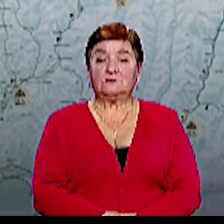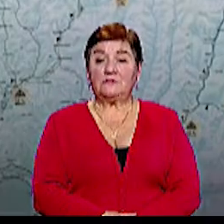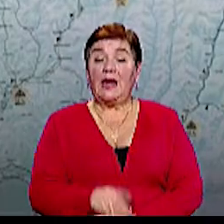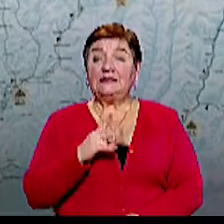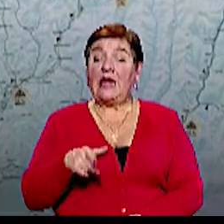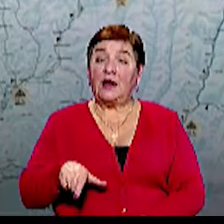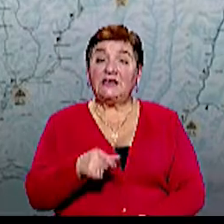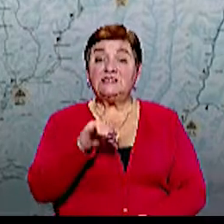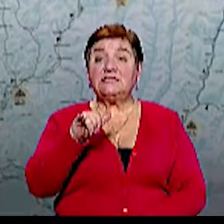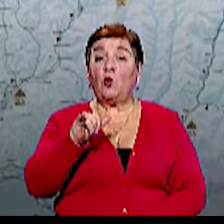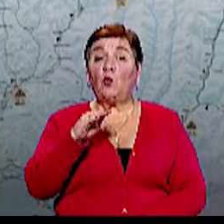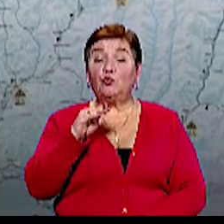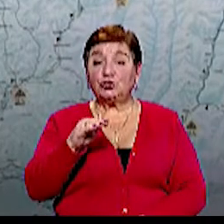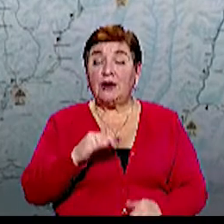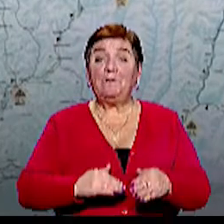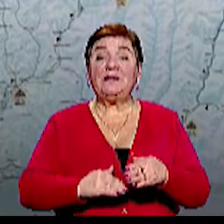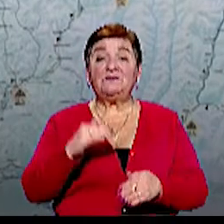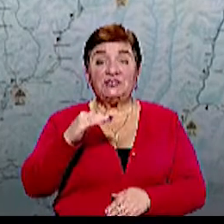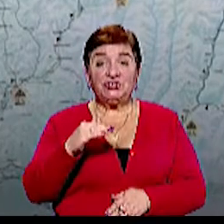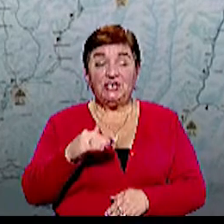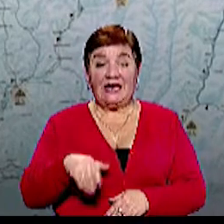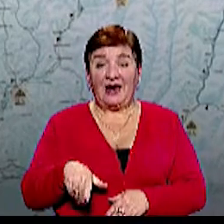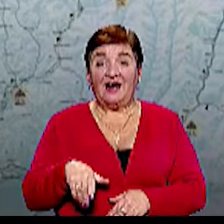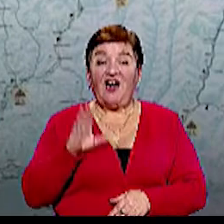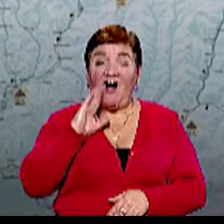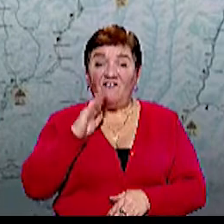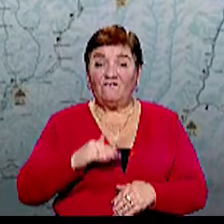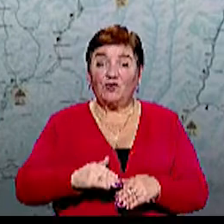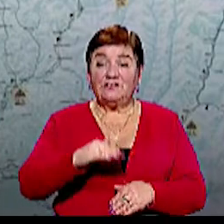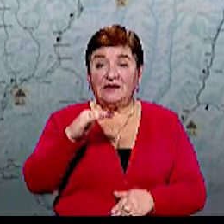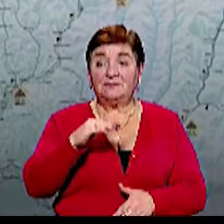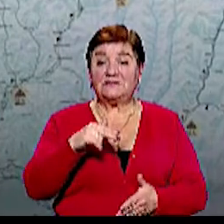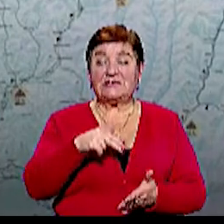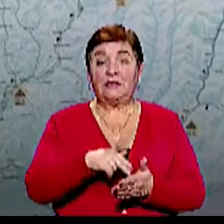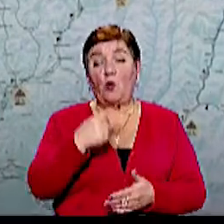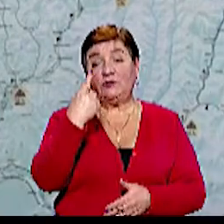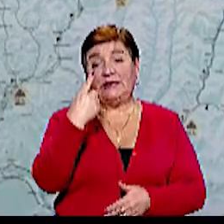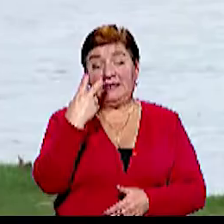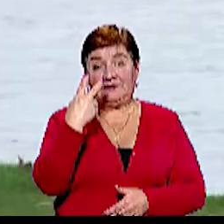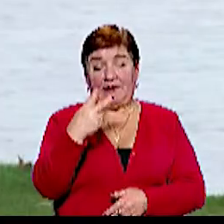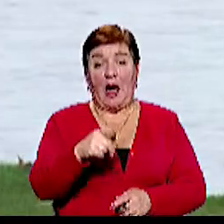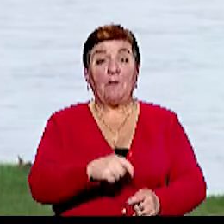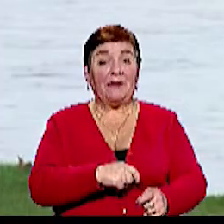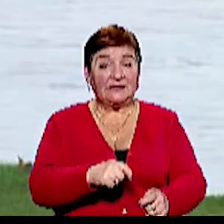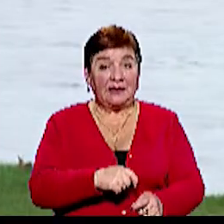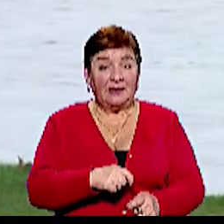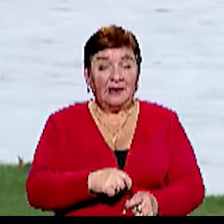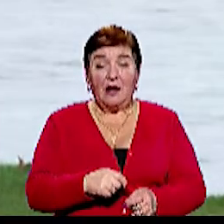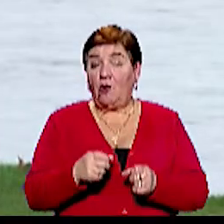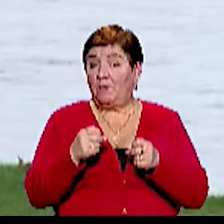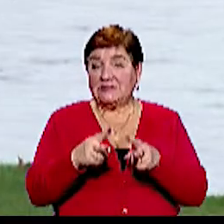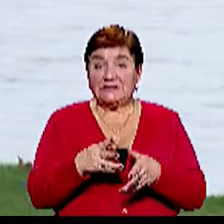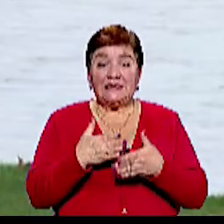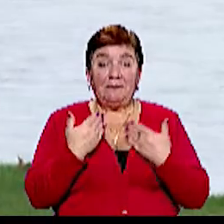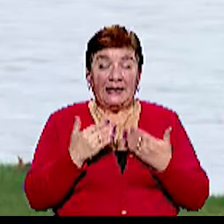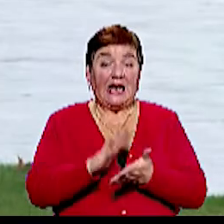На річці Уж підвищення рівнів протягом цих двох хвиль склало 1,2 метри. Небезпеки немає.